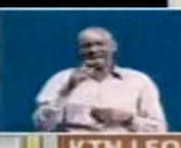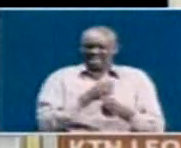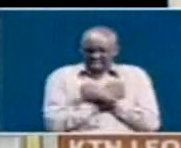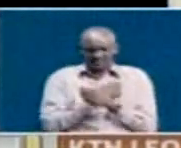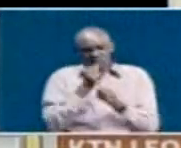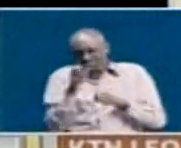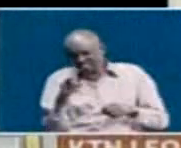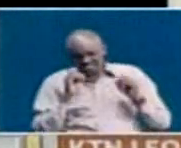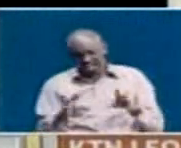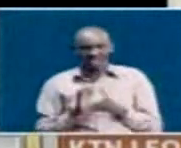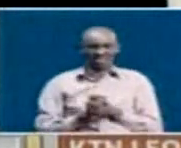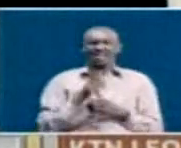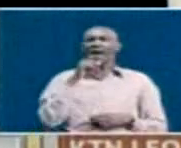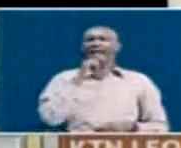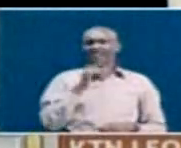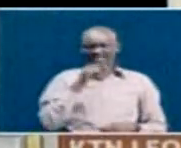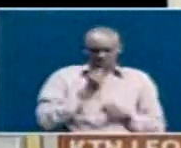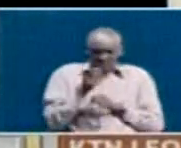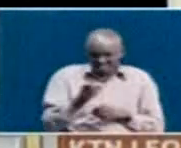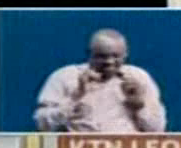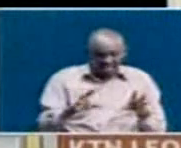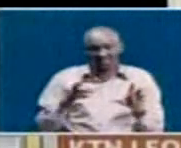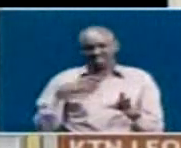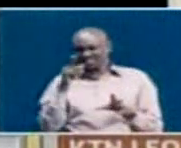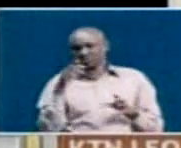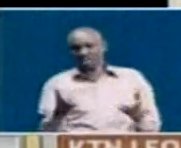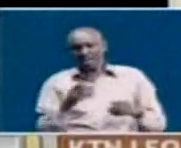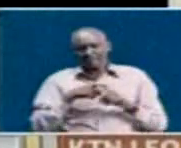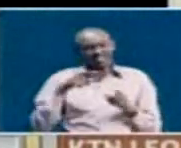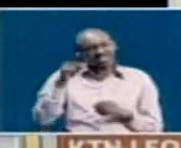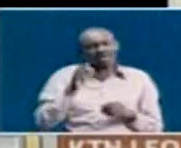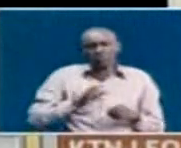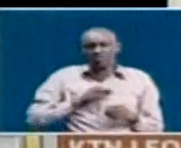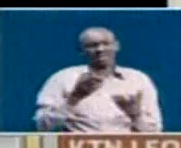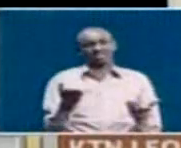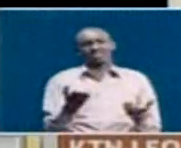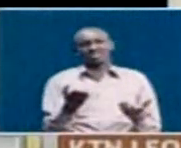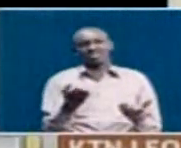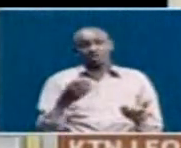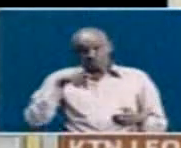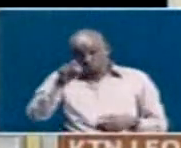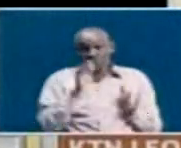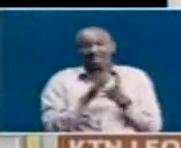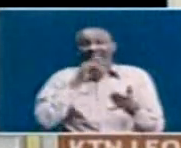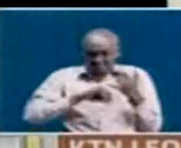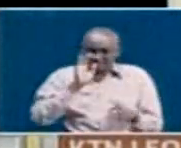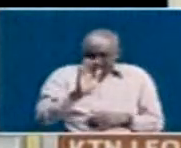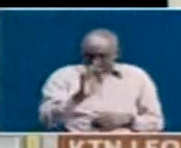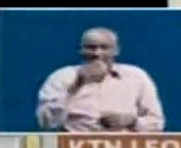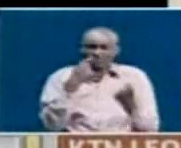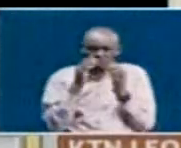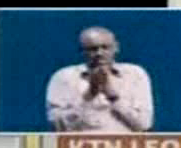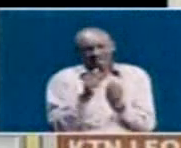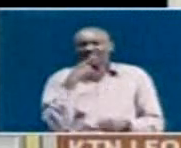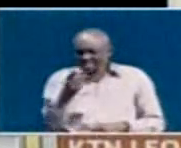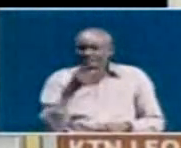afanye hivi, mwanamume wangu afanye hivi, msichana wangu afanye hivi, ushanelewa? Lakini kwa nini unaniambia mimi? Nendeni wewe na mume wako mkakae chini mkaongee,